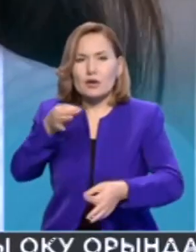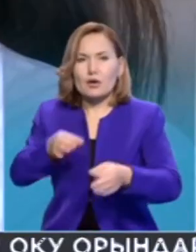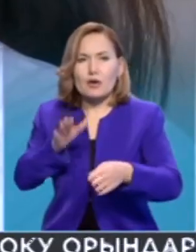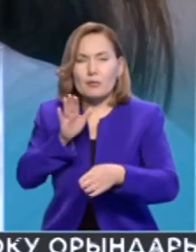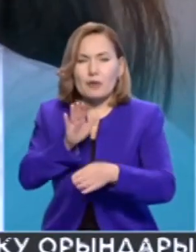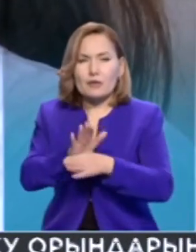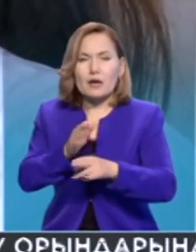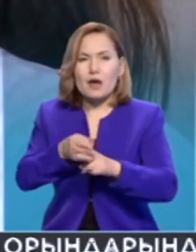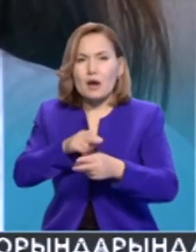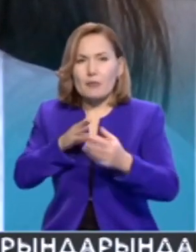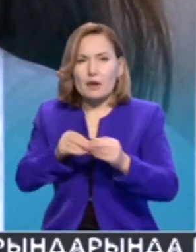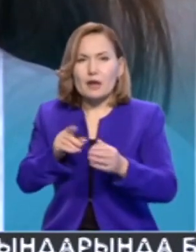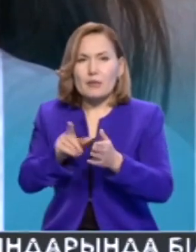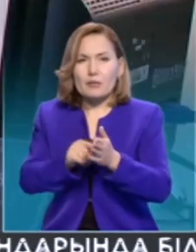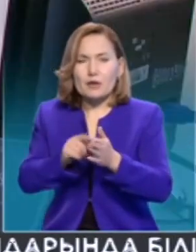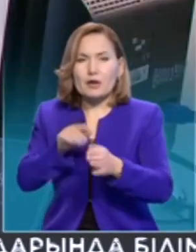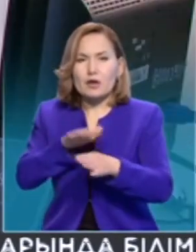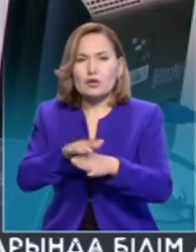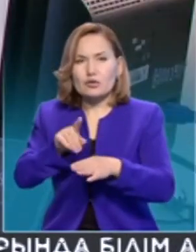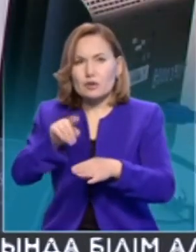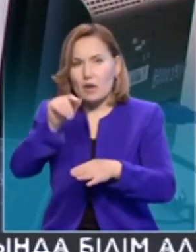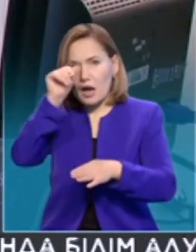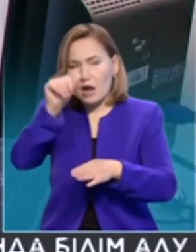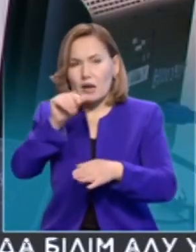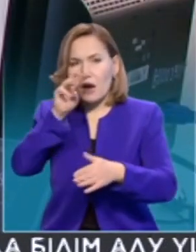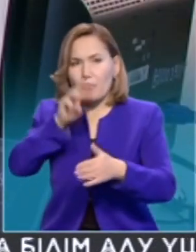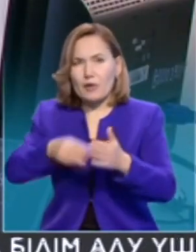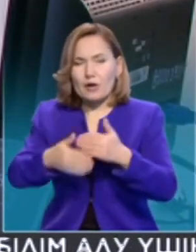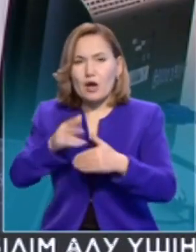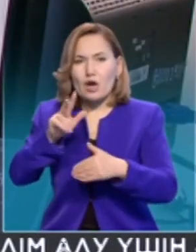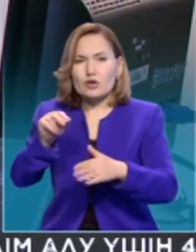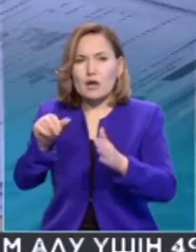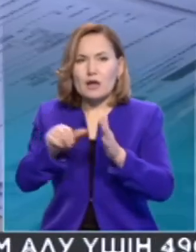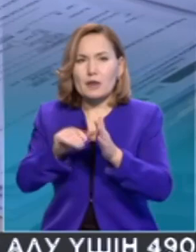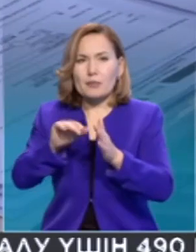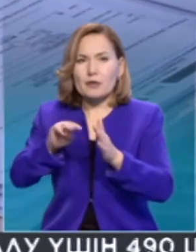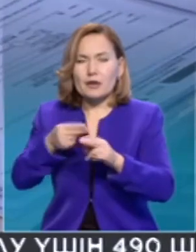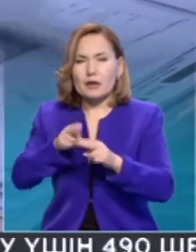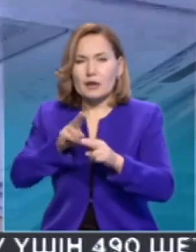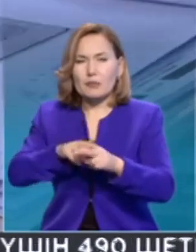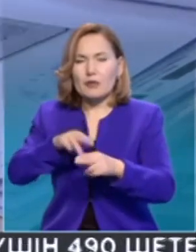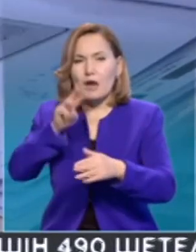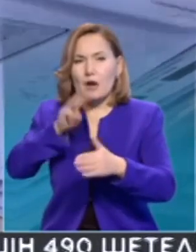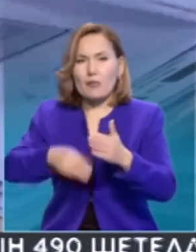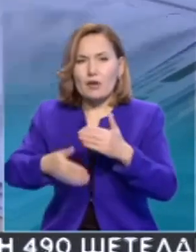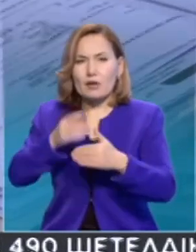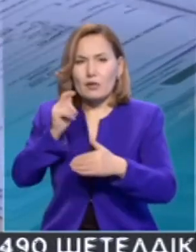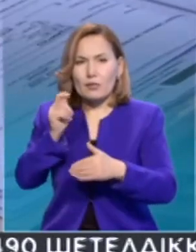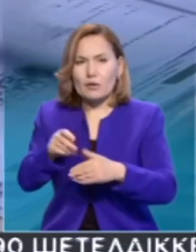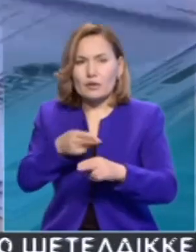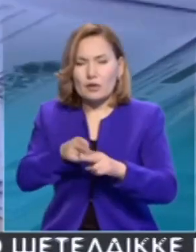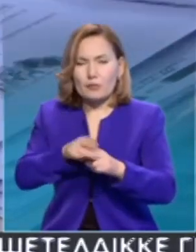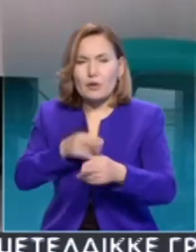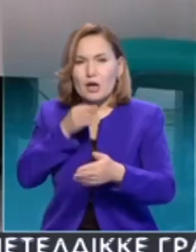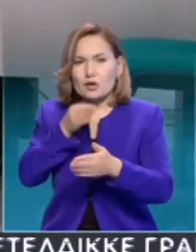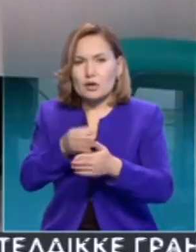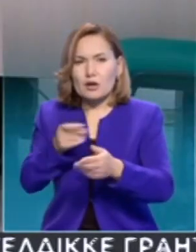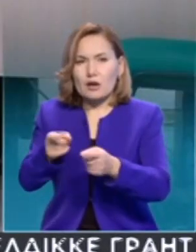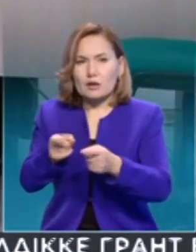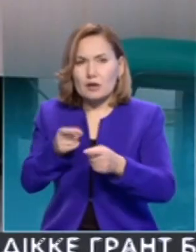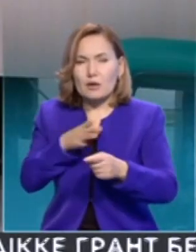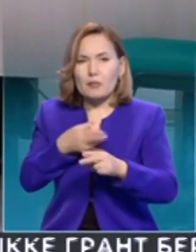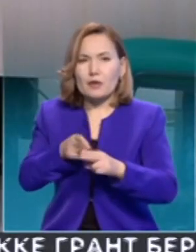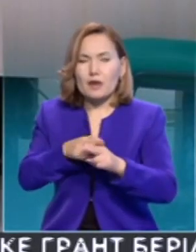қаулысымен зейнетақы қоры 100 айлық есептік көрсеткіш, яғни 306 мың теңгеден аса әкімшілік айыппұл салумен жауапкершілікке